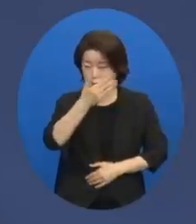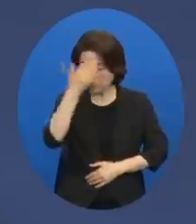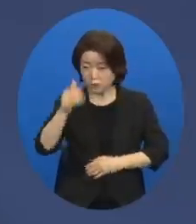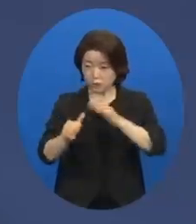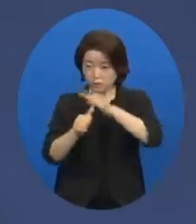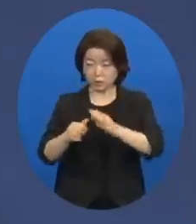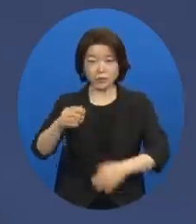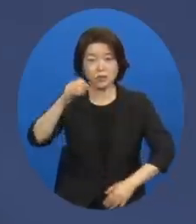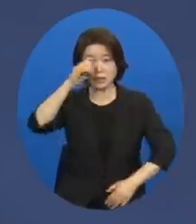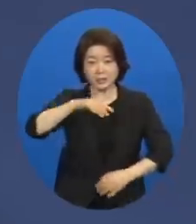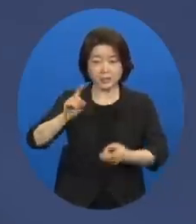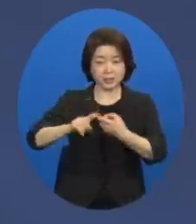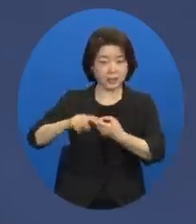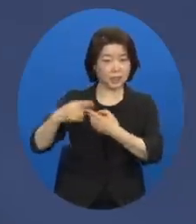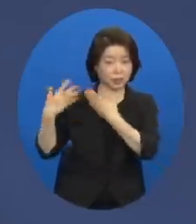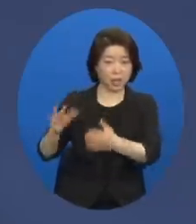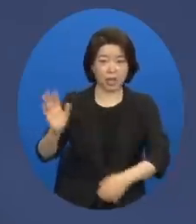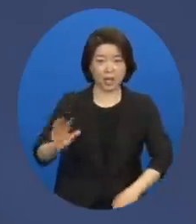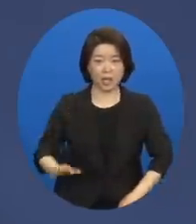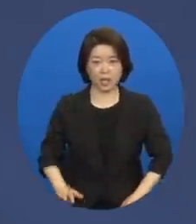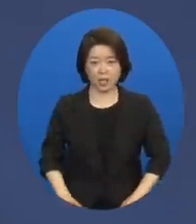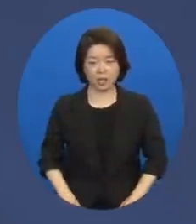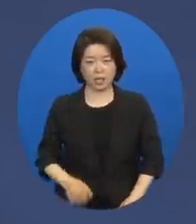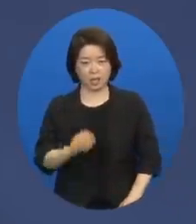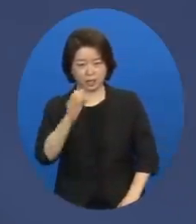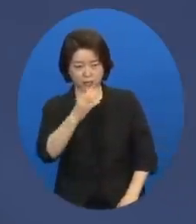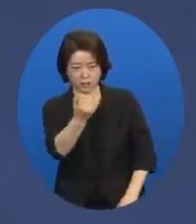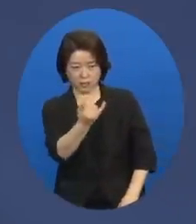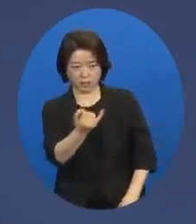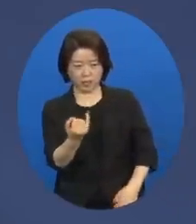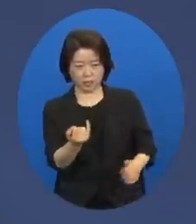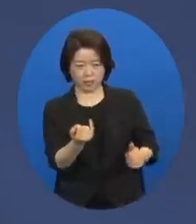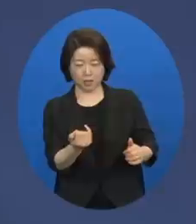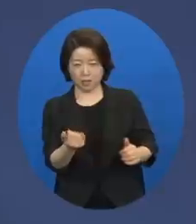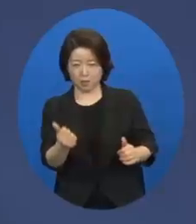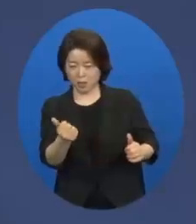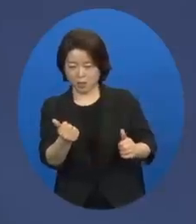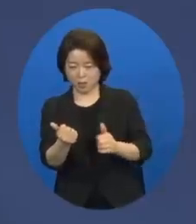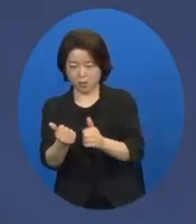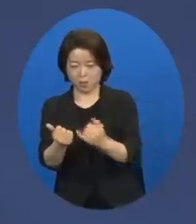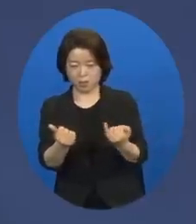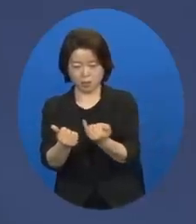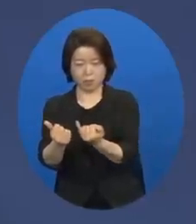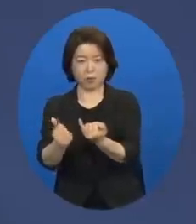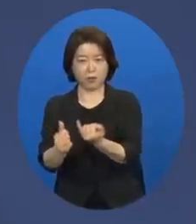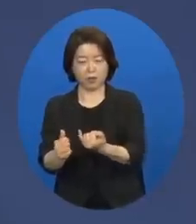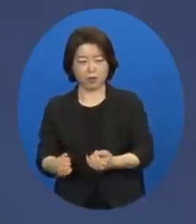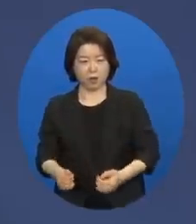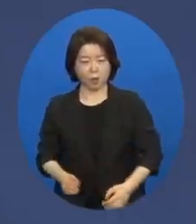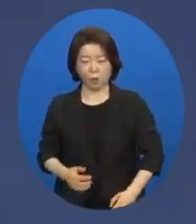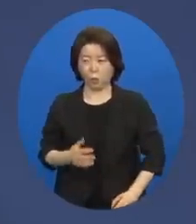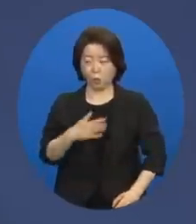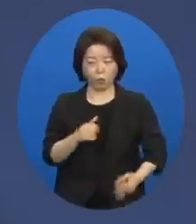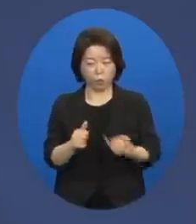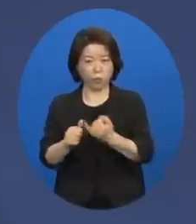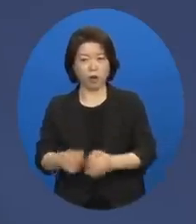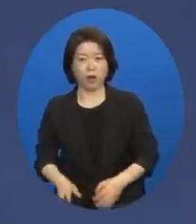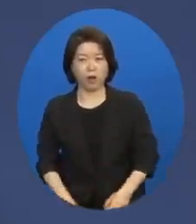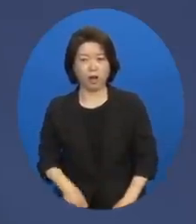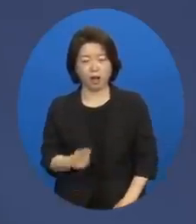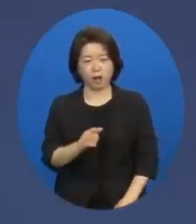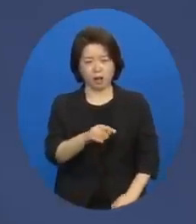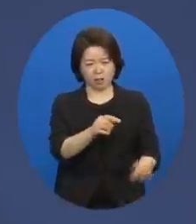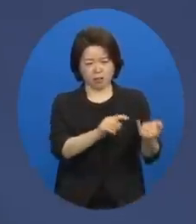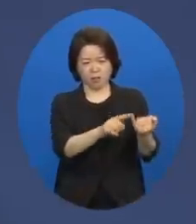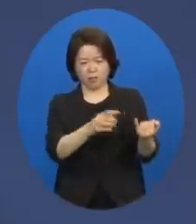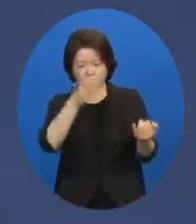없잖아요. 웬 여자 하나가 절 따라다니기 시작했어요. 그래서 너무 따라다니니까 미안해서 결혼할 수밖에.